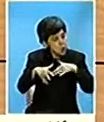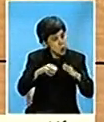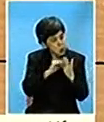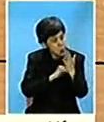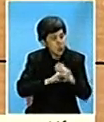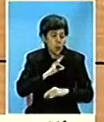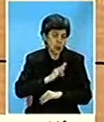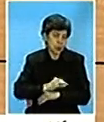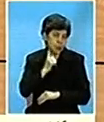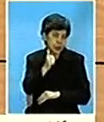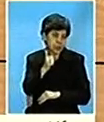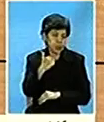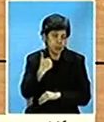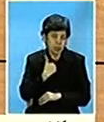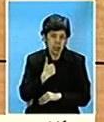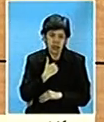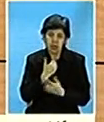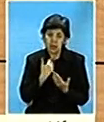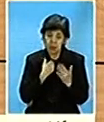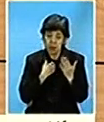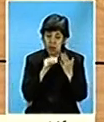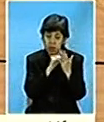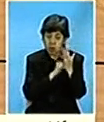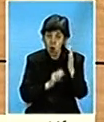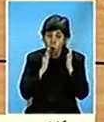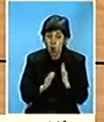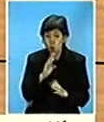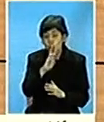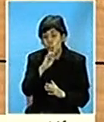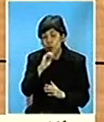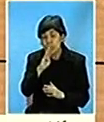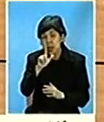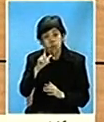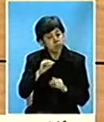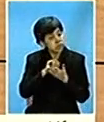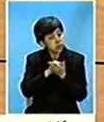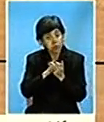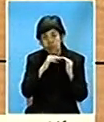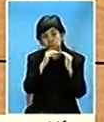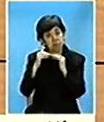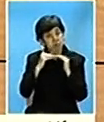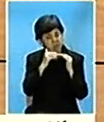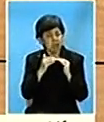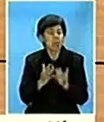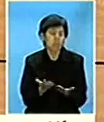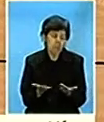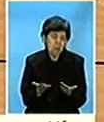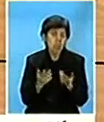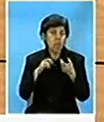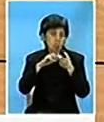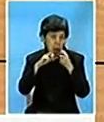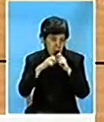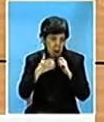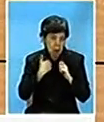ทศทั้งที่ทั้ง66ทั้ง64ล้านคนที่จะได้บริการส่วนนี้นะครับแต่ว่าปัญหาในการ